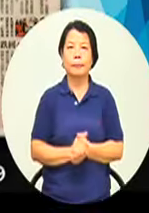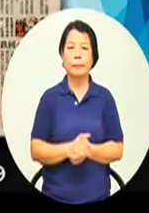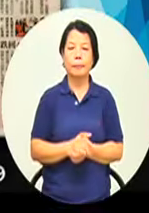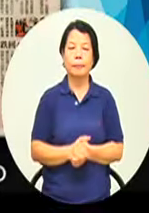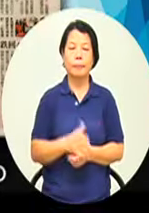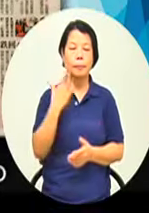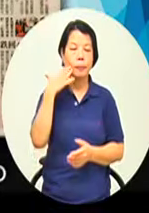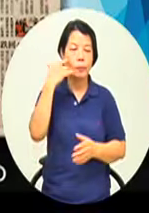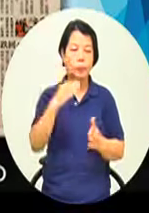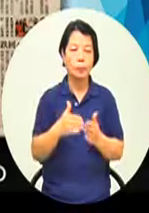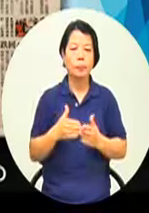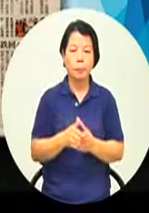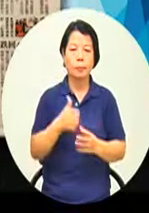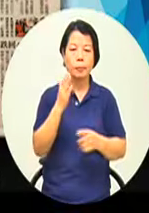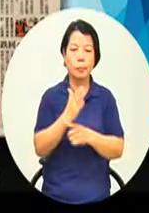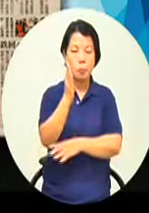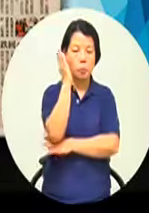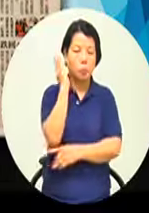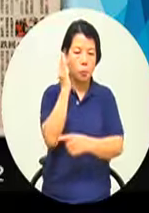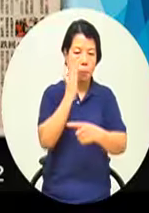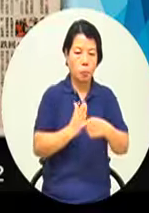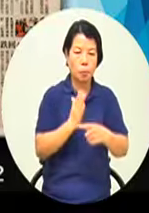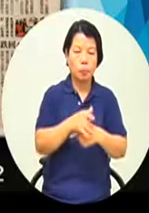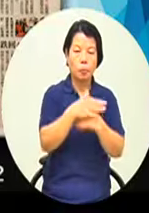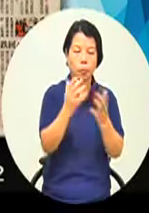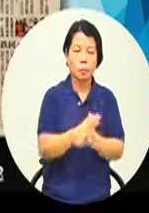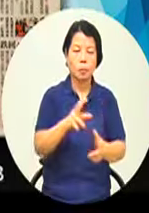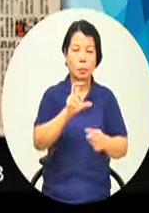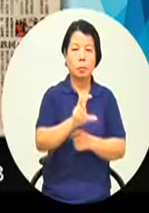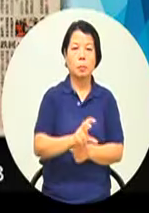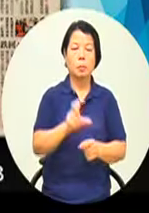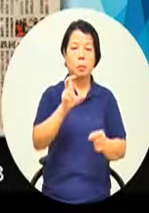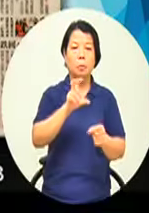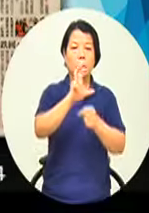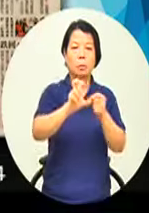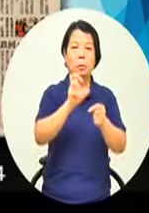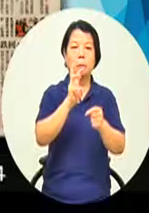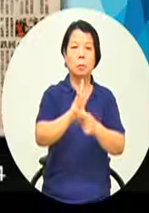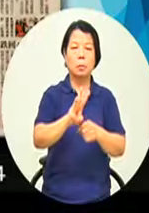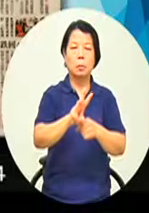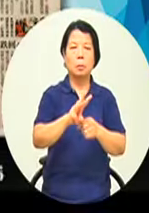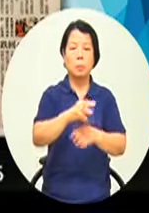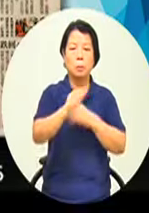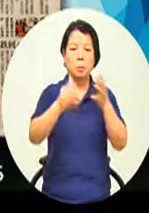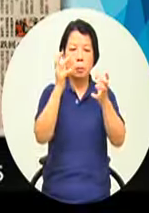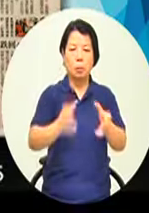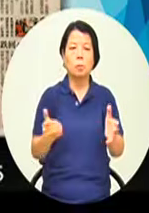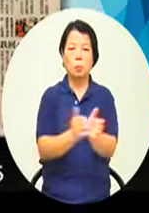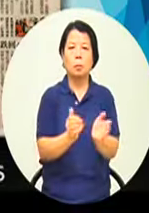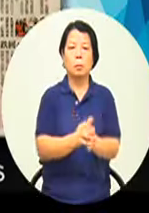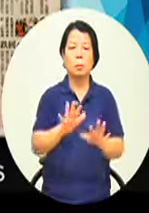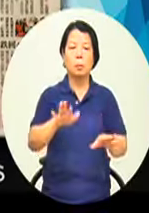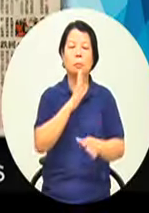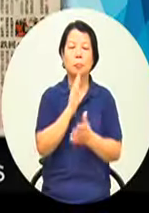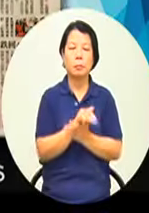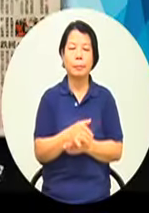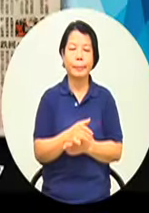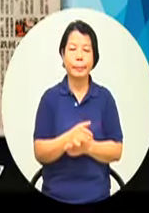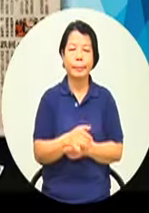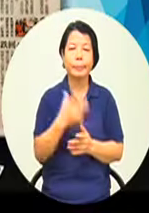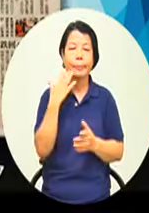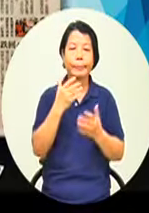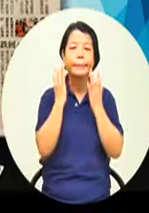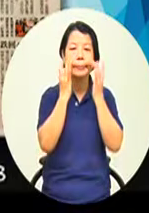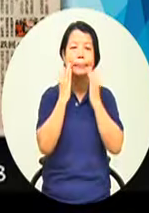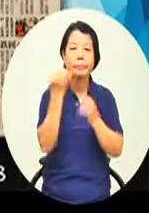个半官方的单位在民国73年已经成立了。我们一直喊菜虫都抓不到，那不是